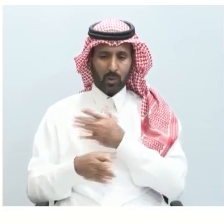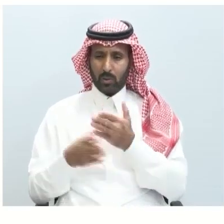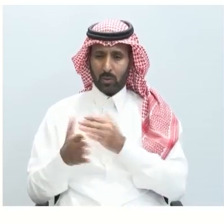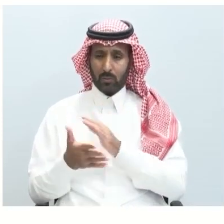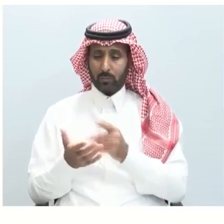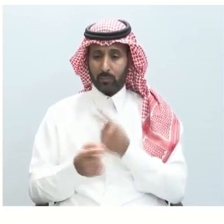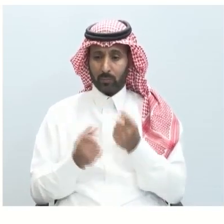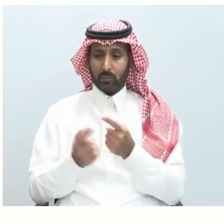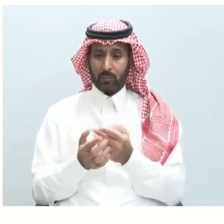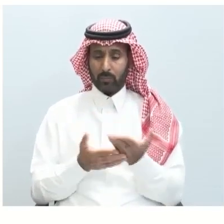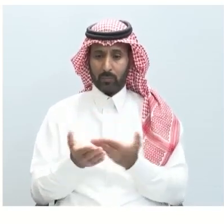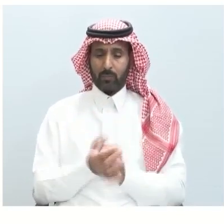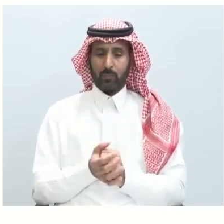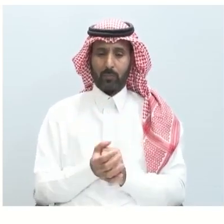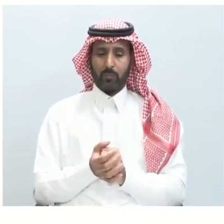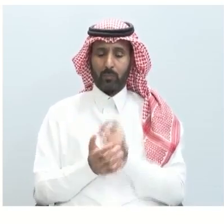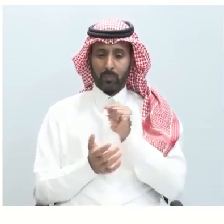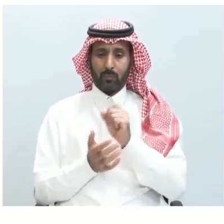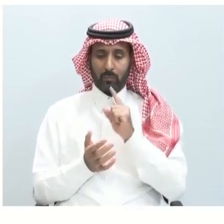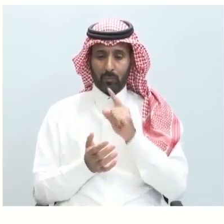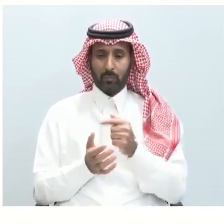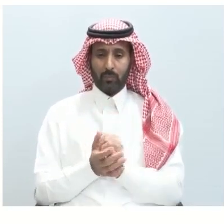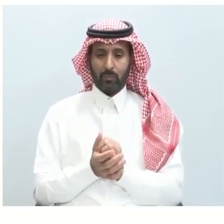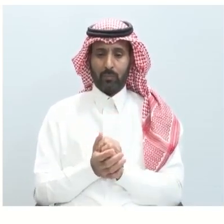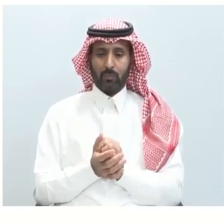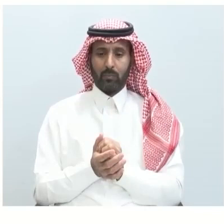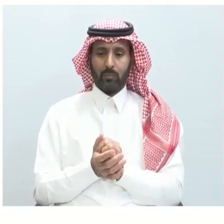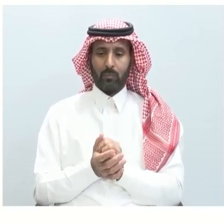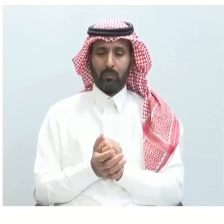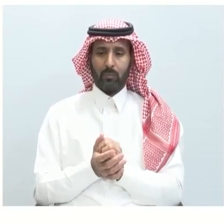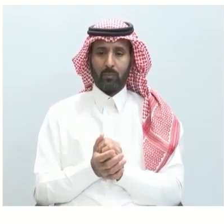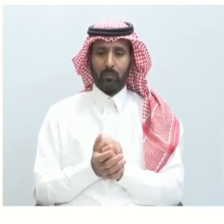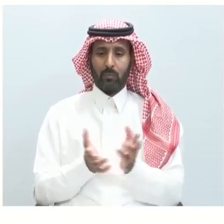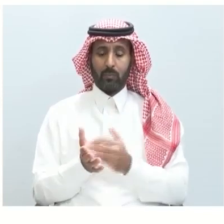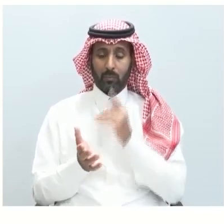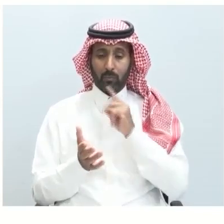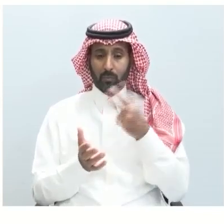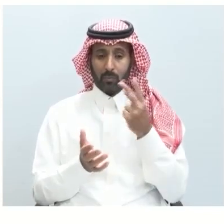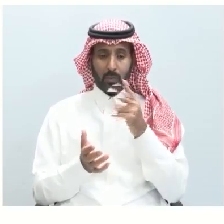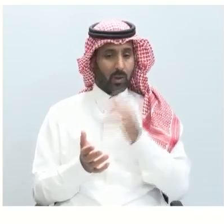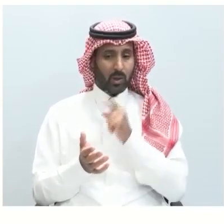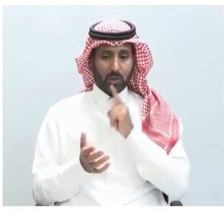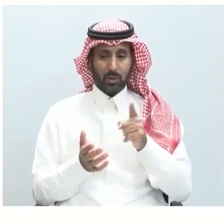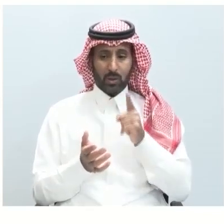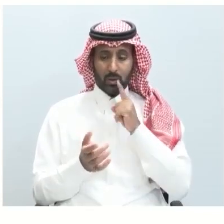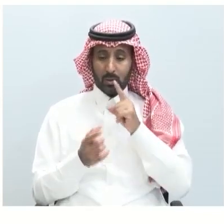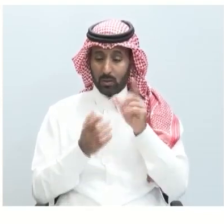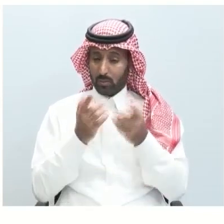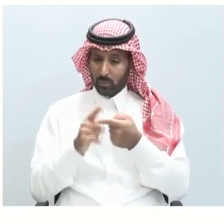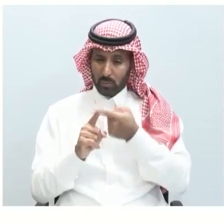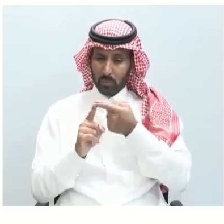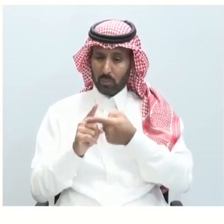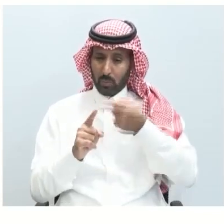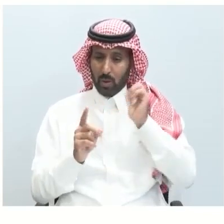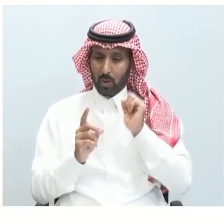طبعا هذه صحيحه وهي من خواص الاتزان الكيميائي الفقره الثانيه لا يشترط ثبوت درجه الحراره